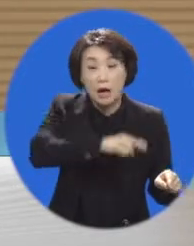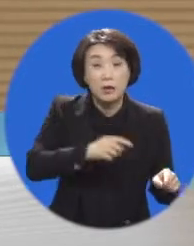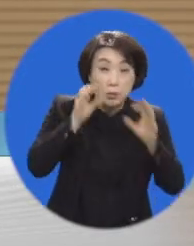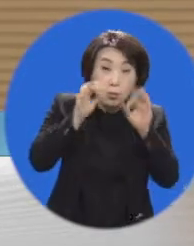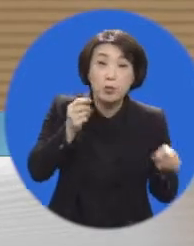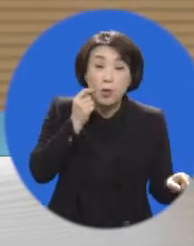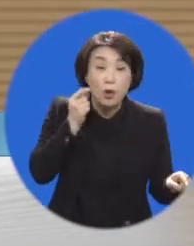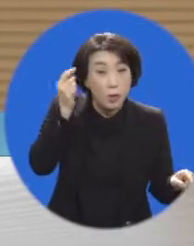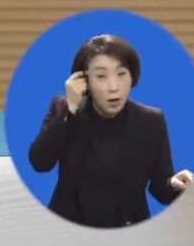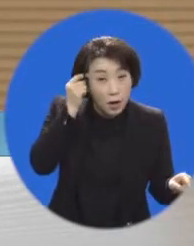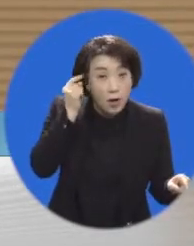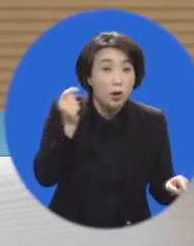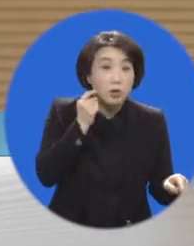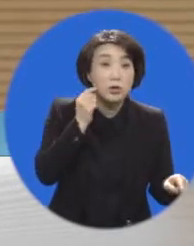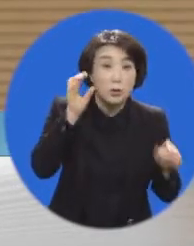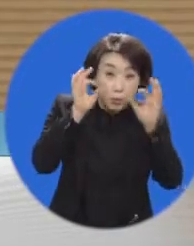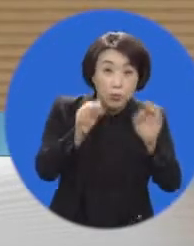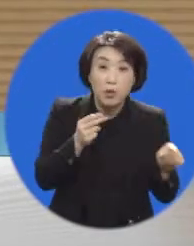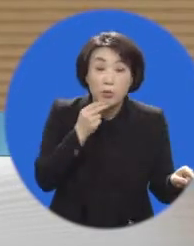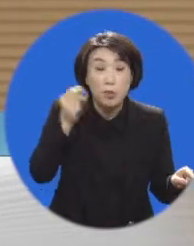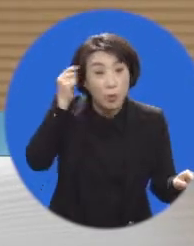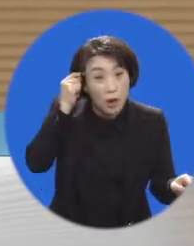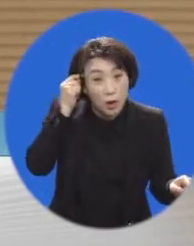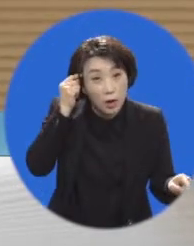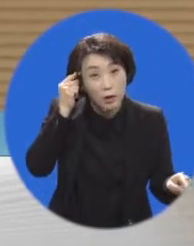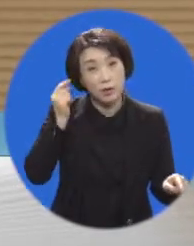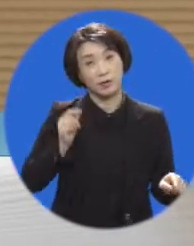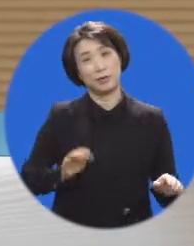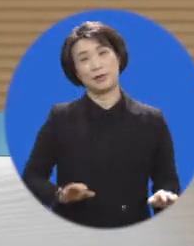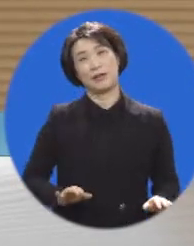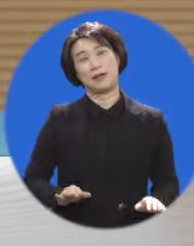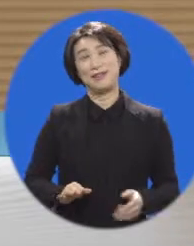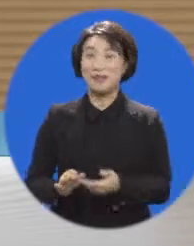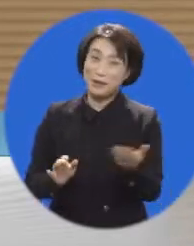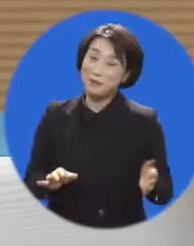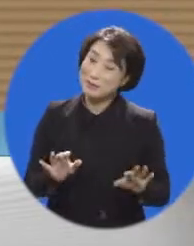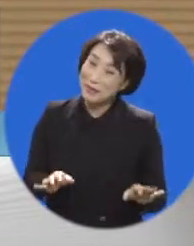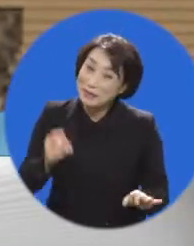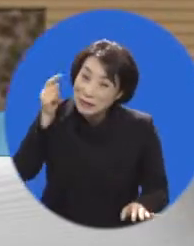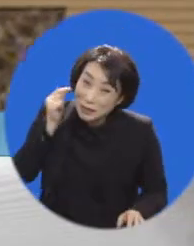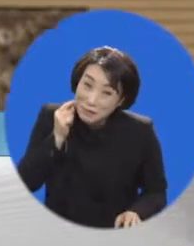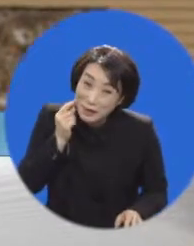하느냐? 거짓을 못 보게 하느냐? 우리가 간단하게 봐도